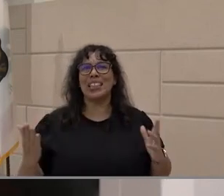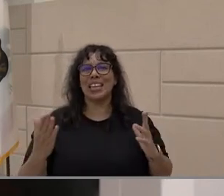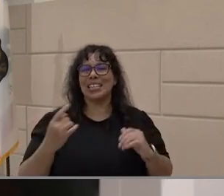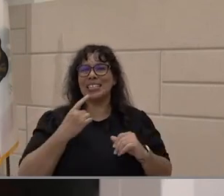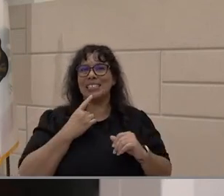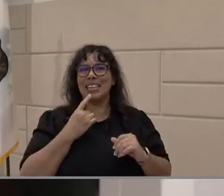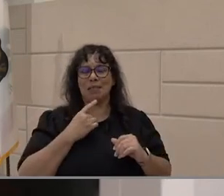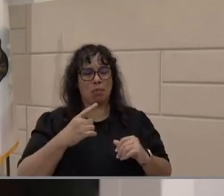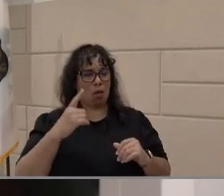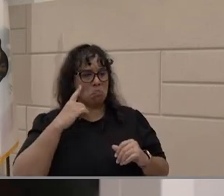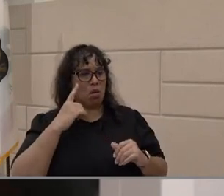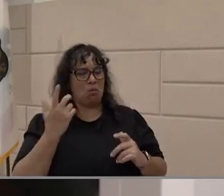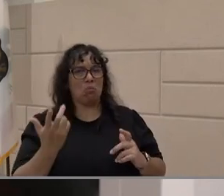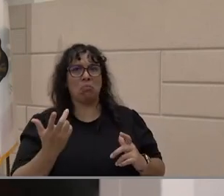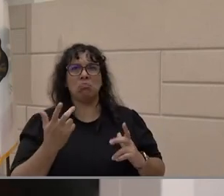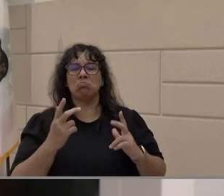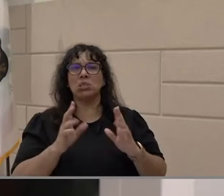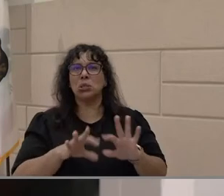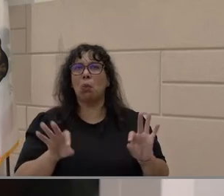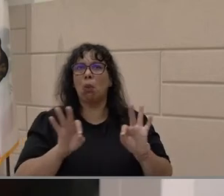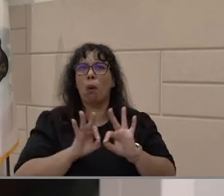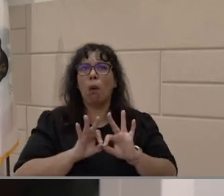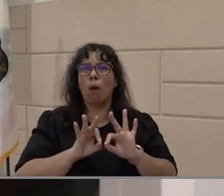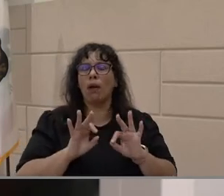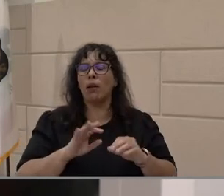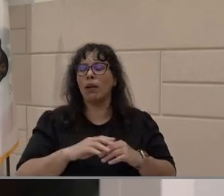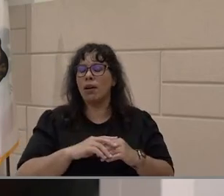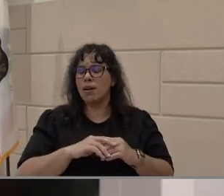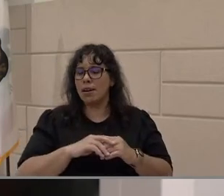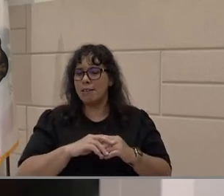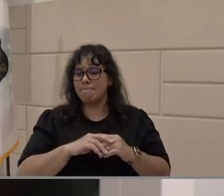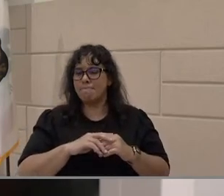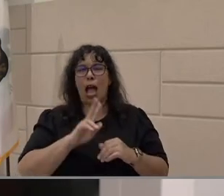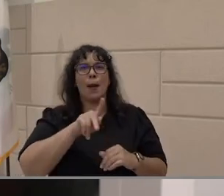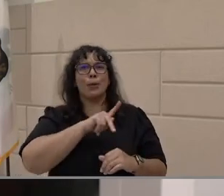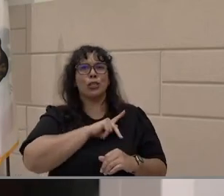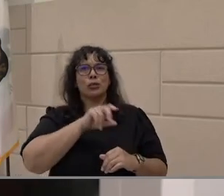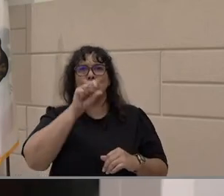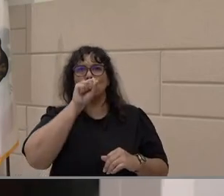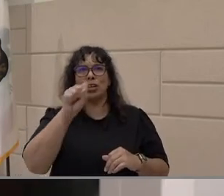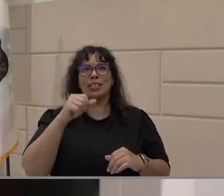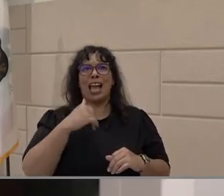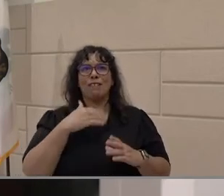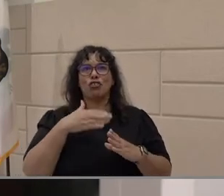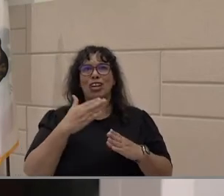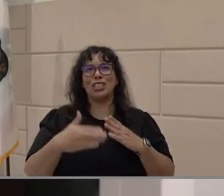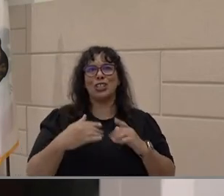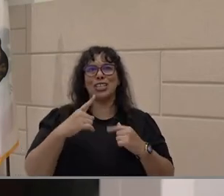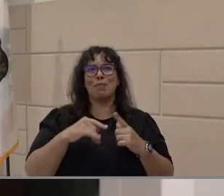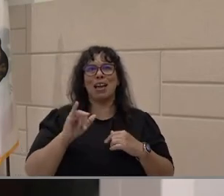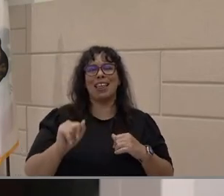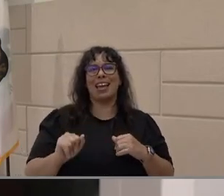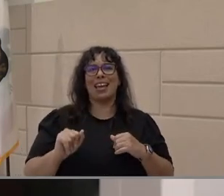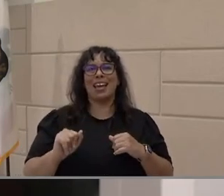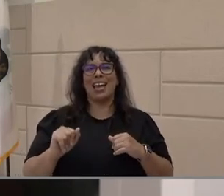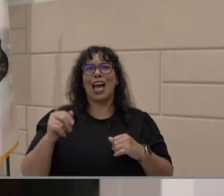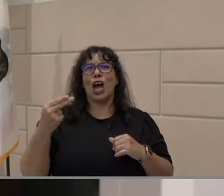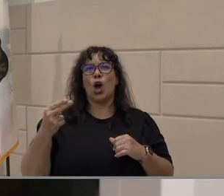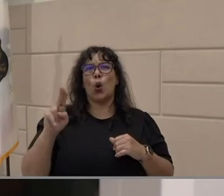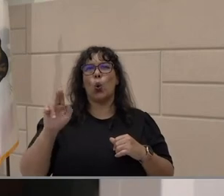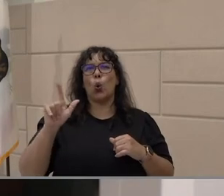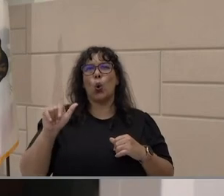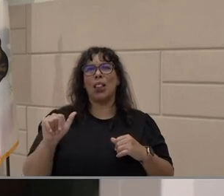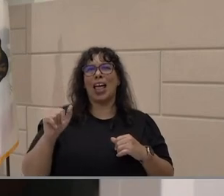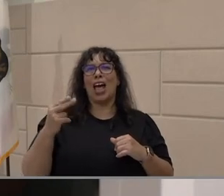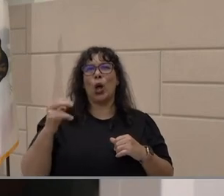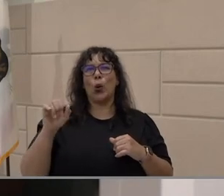ការដែលបានកើតឡើងនៅតាមសាលារៀនរៀងរៀងខ្លួនអ្វីដែលបានលើកបង្ហាញគឺលោកចង់ឲ្យមានការស